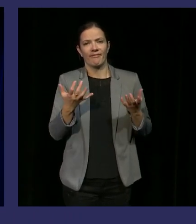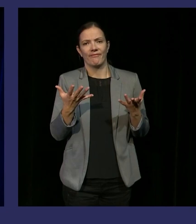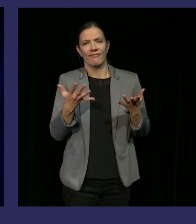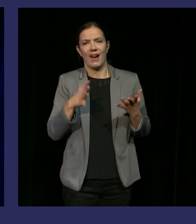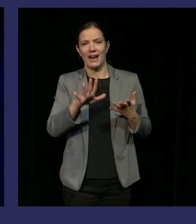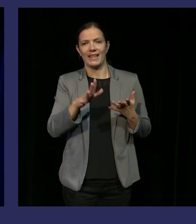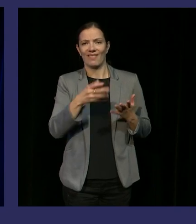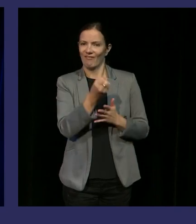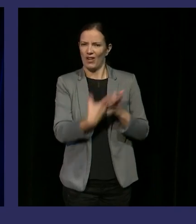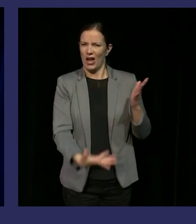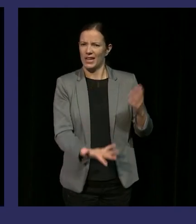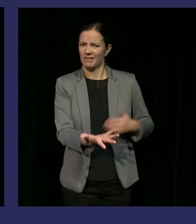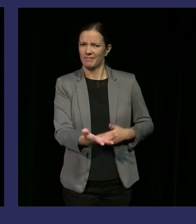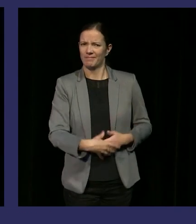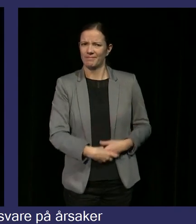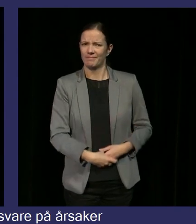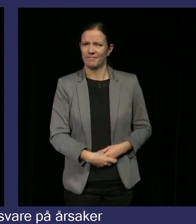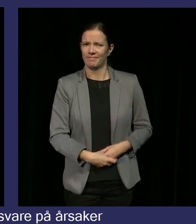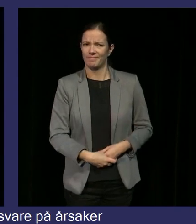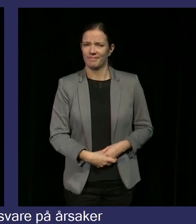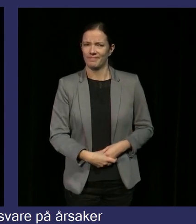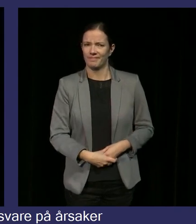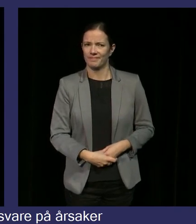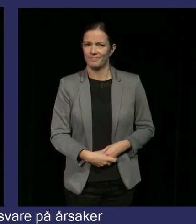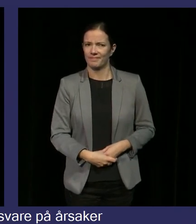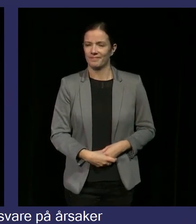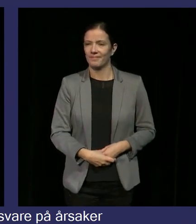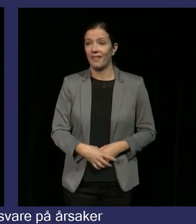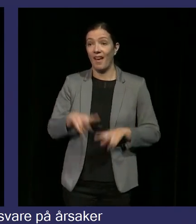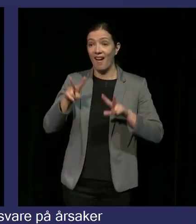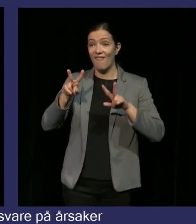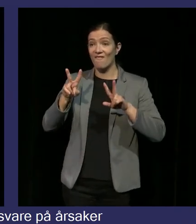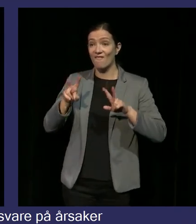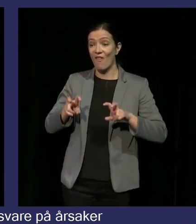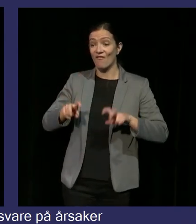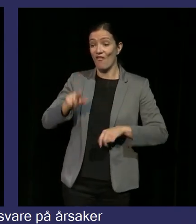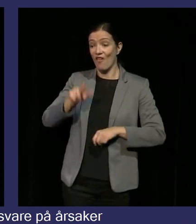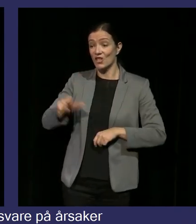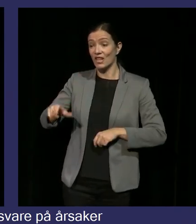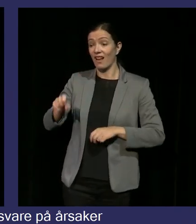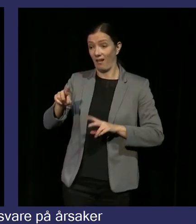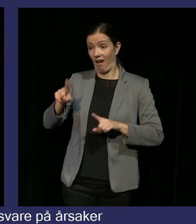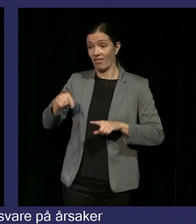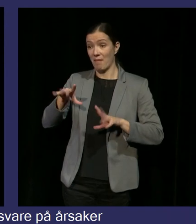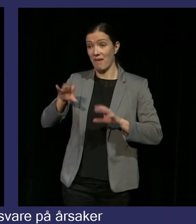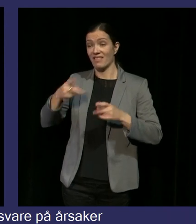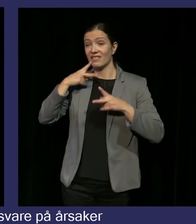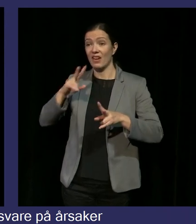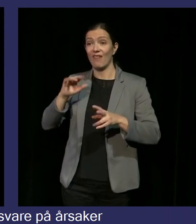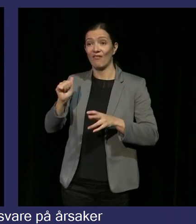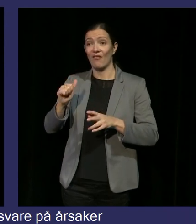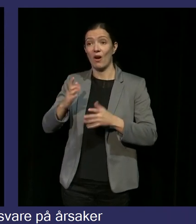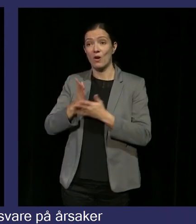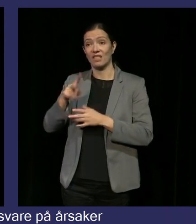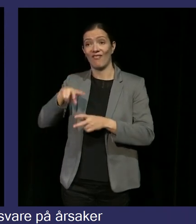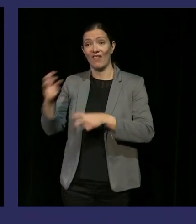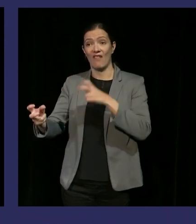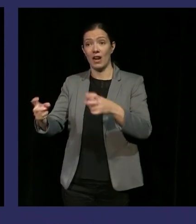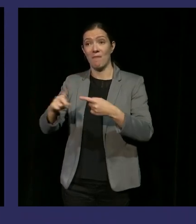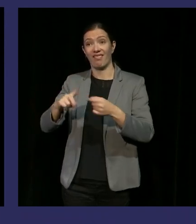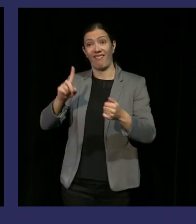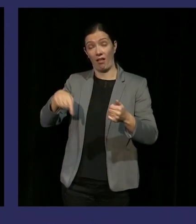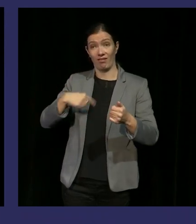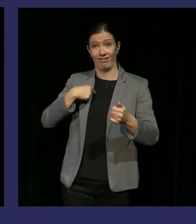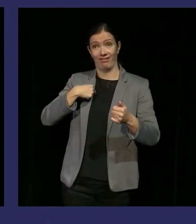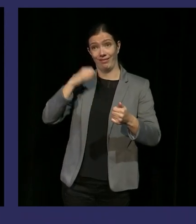Hva er din forklaring på det? Altså, jeg tror kanskje forskerne bedre til å svare på årsaker til frafall, men jeg kan jo prøve meg på noen teorier